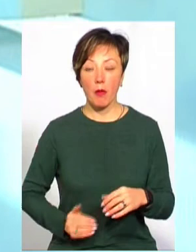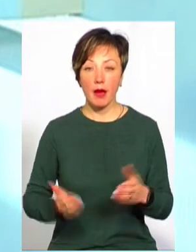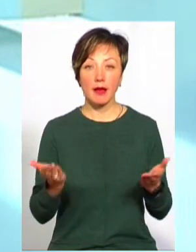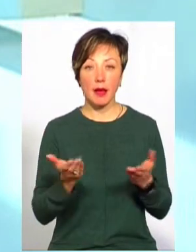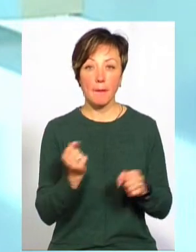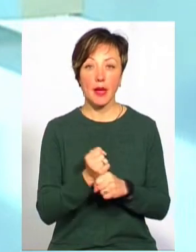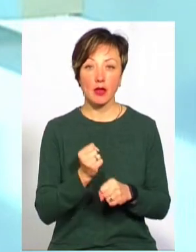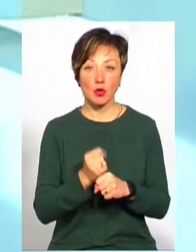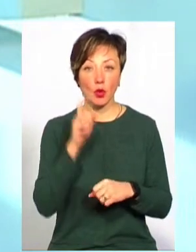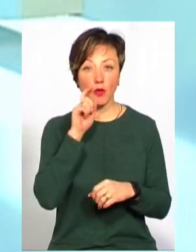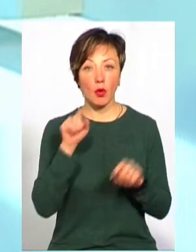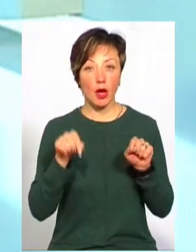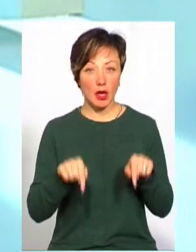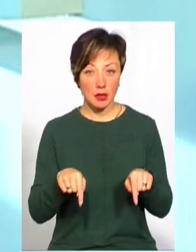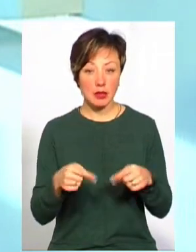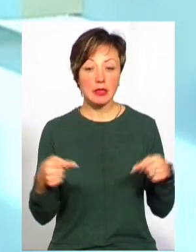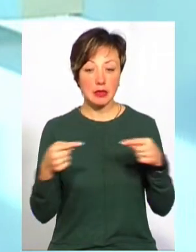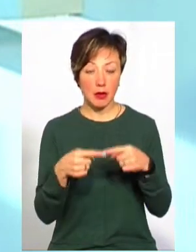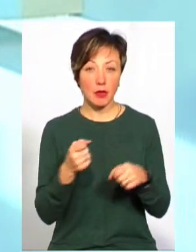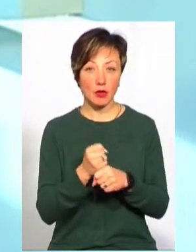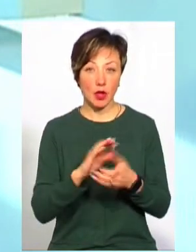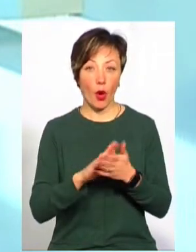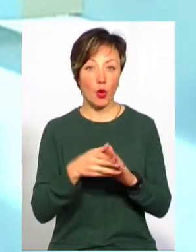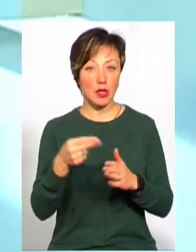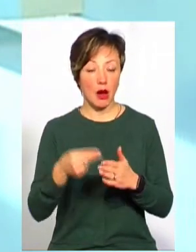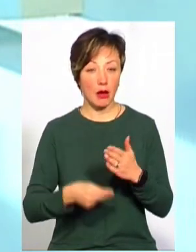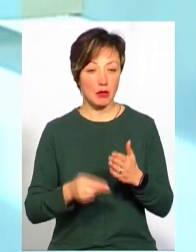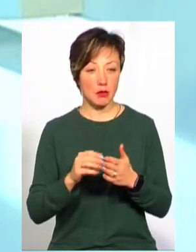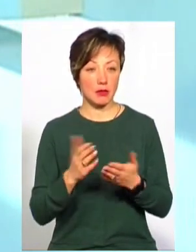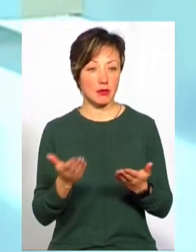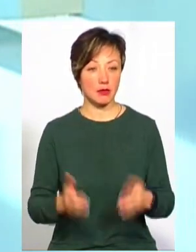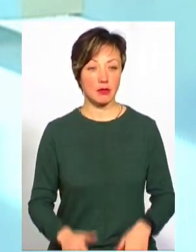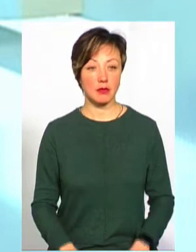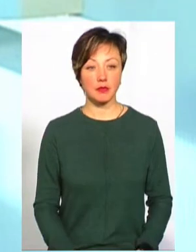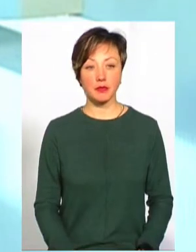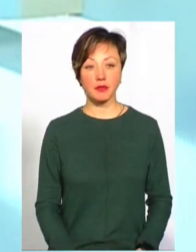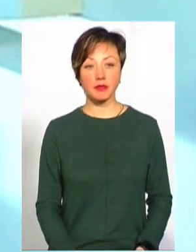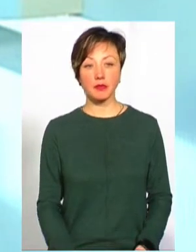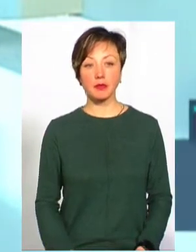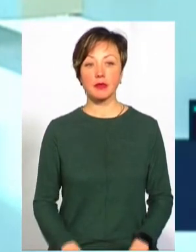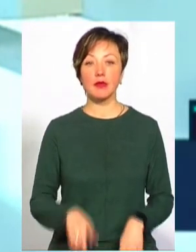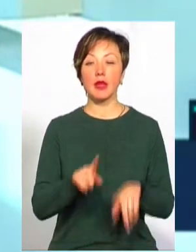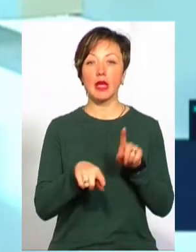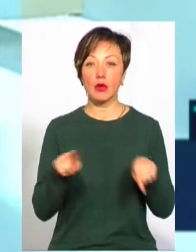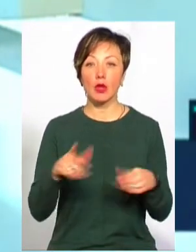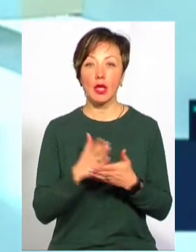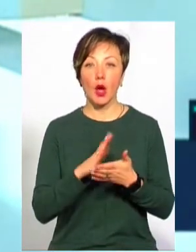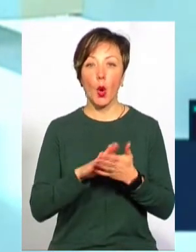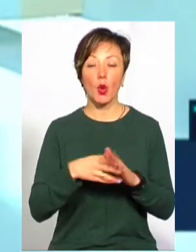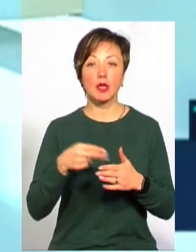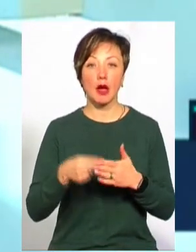котрі навіть працюють в Україні, вони саме працюють за контрактними умовами. Там інколи є контракти,